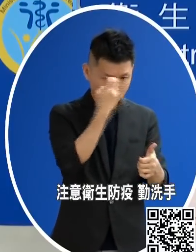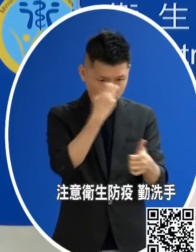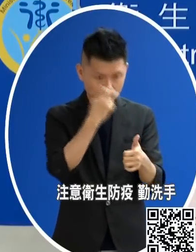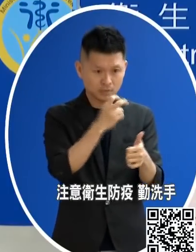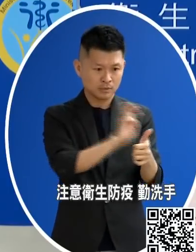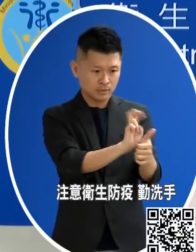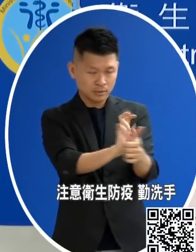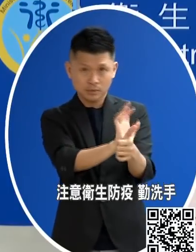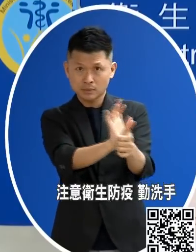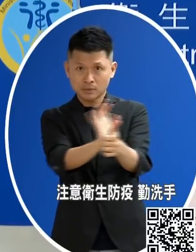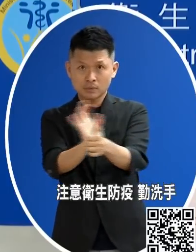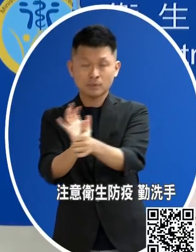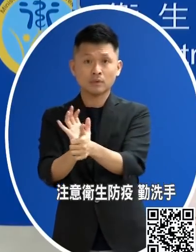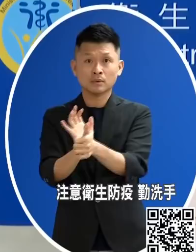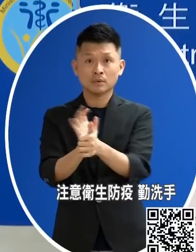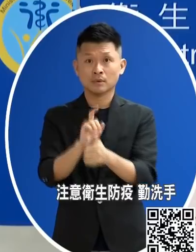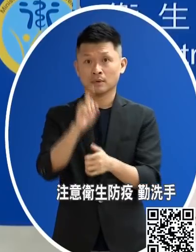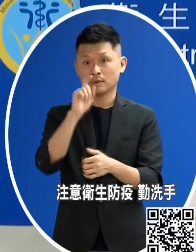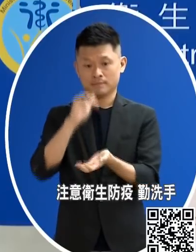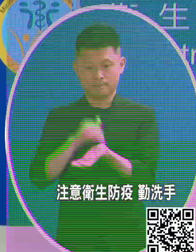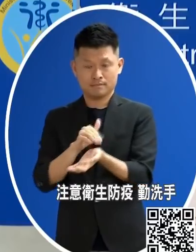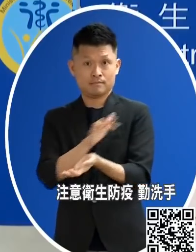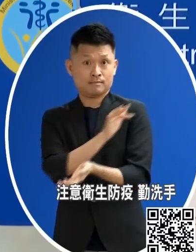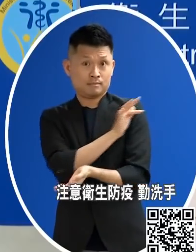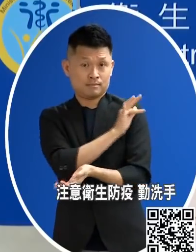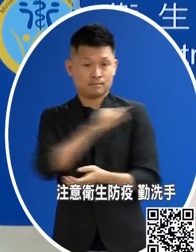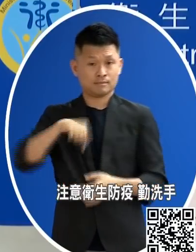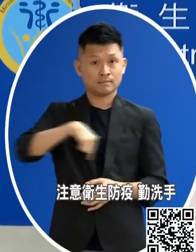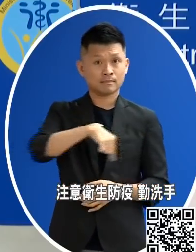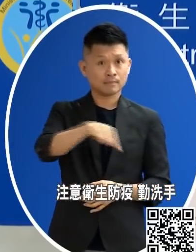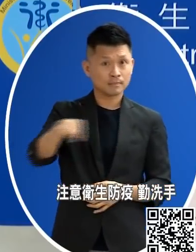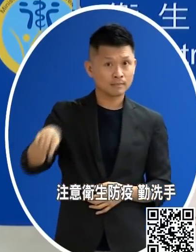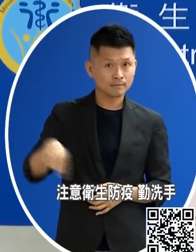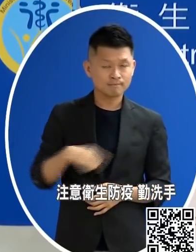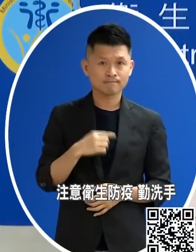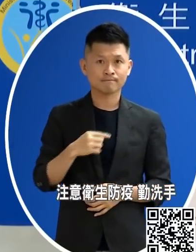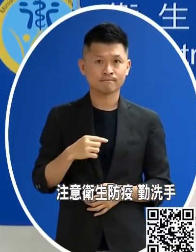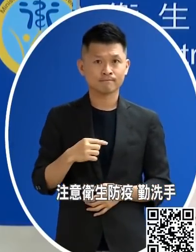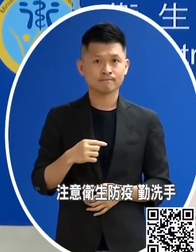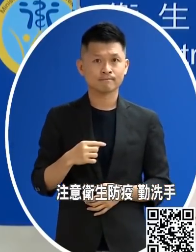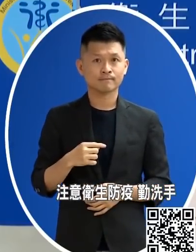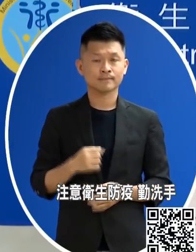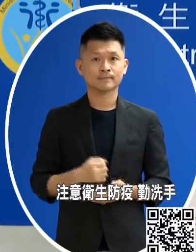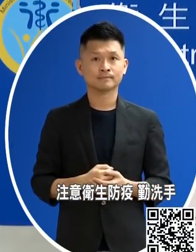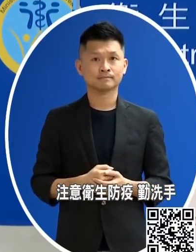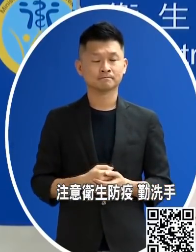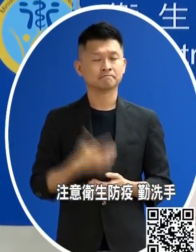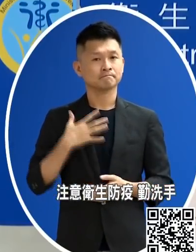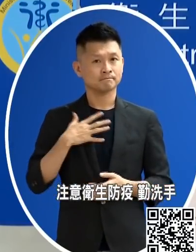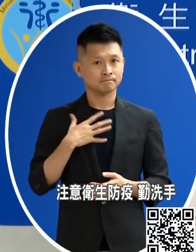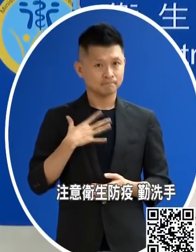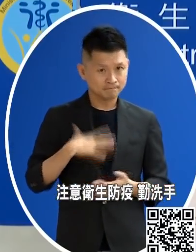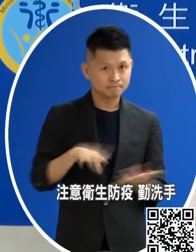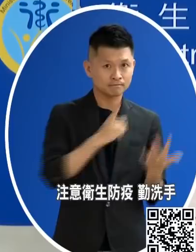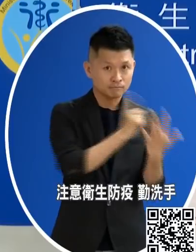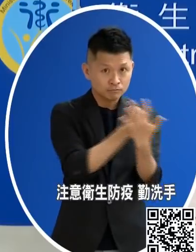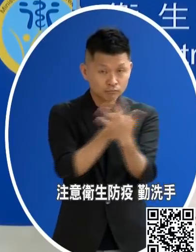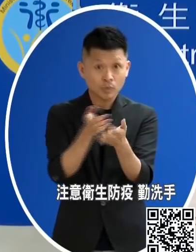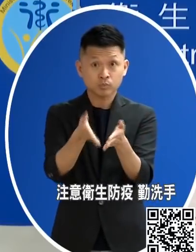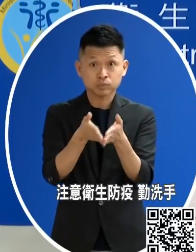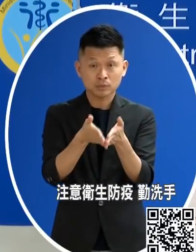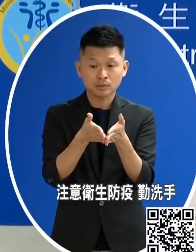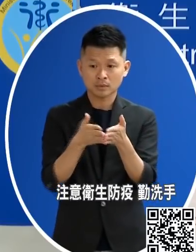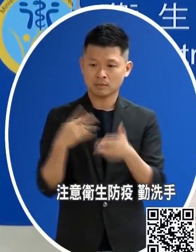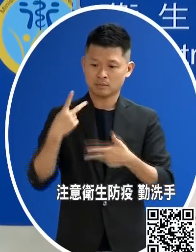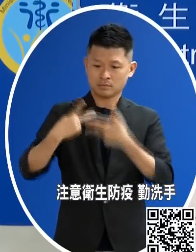觉得需要让我们的第一线的临床医护团队有更多的清楚的了解。那所以我们在过